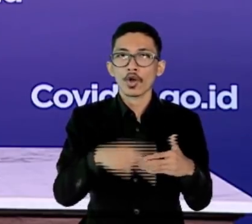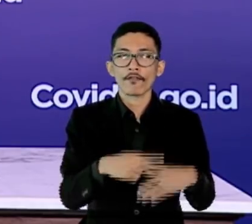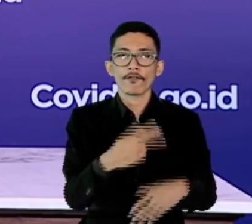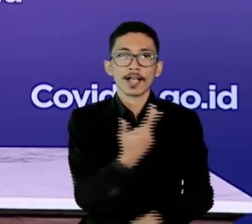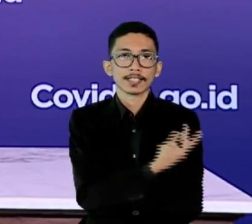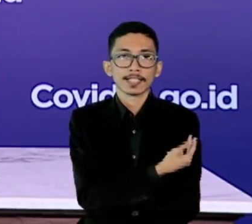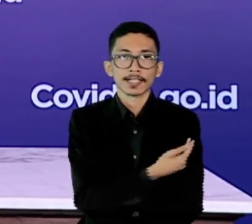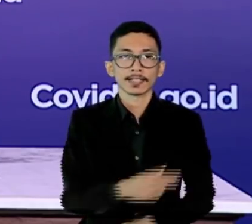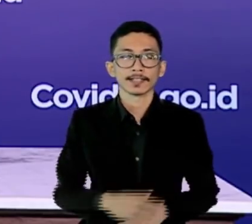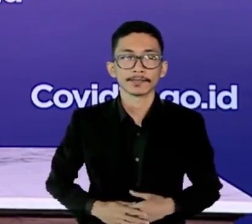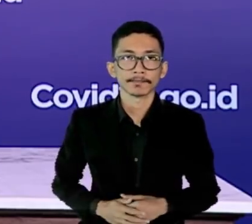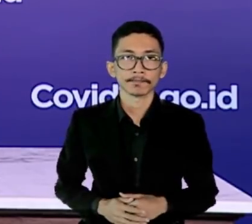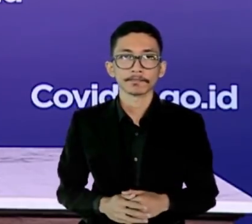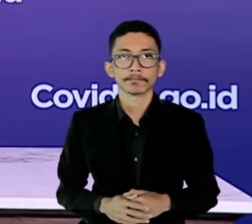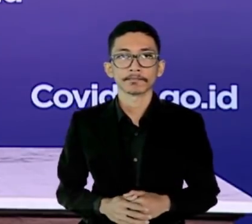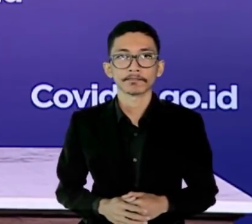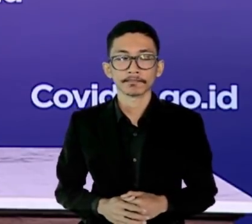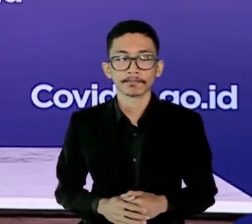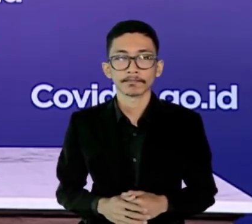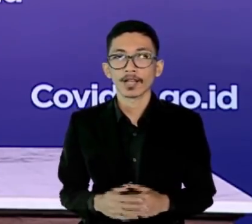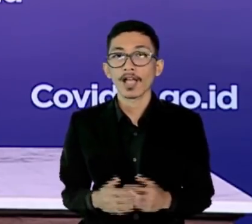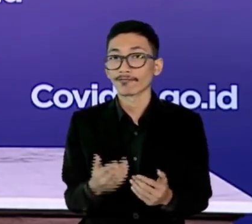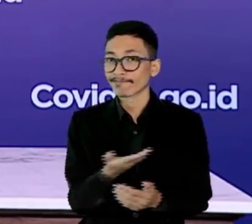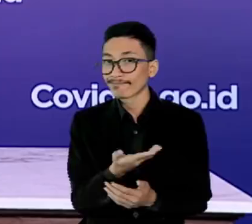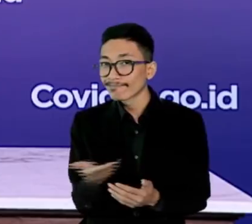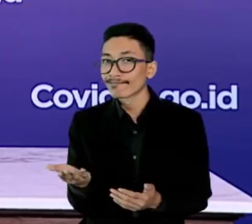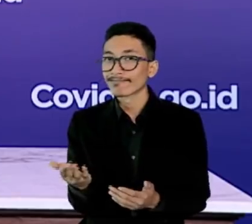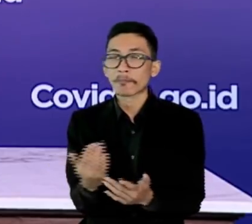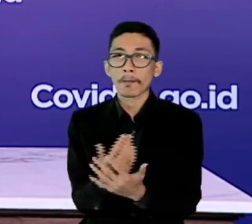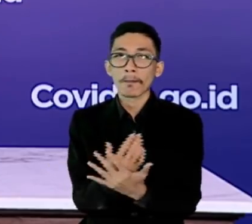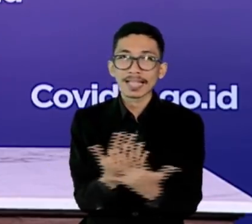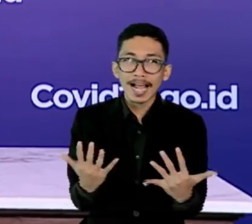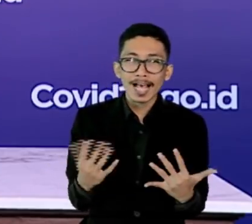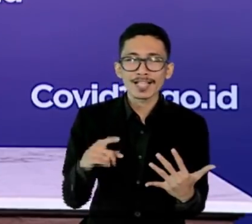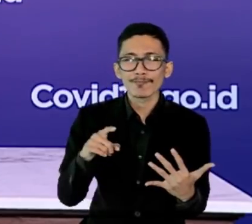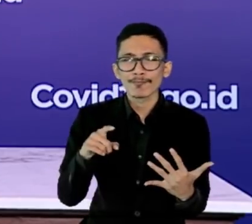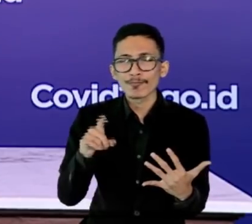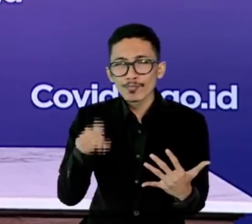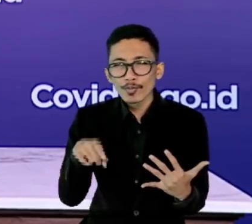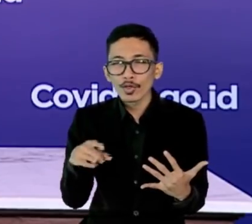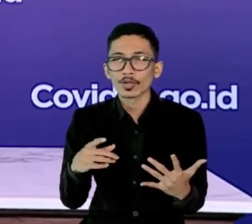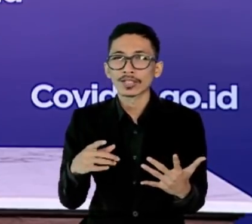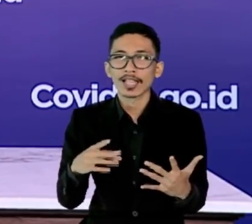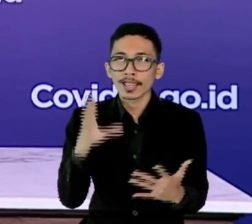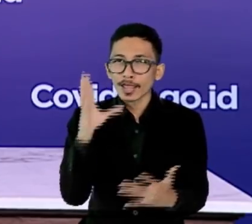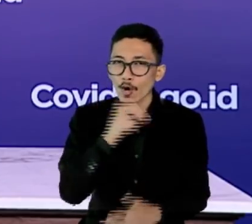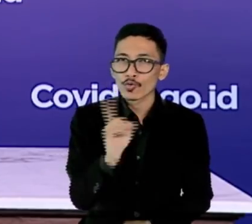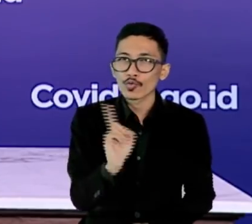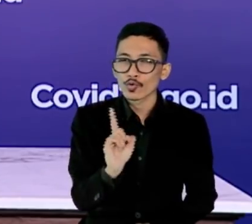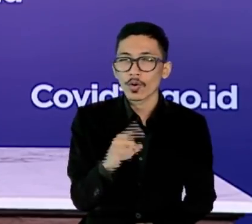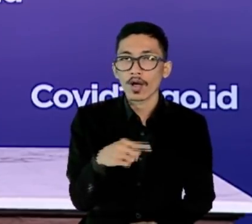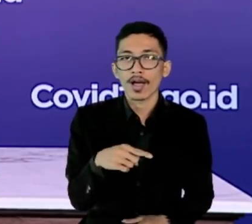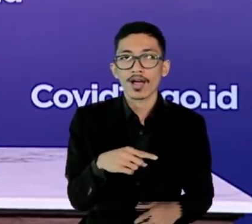vaksinasi. Masyarakat perlu untuk mengetahui bahwa situs